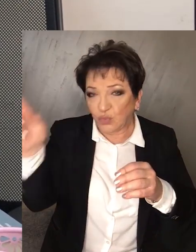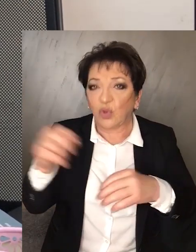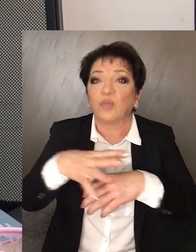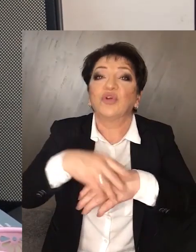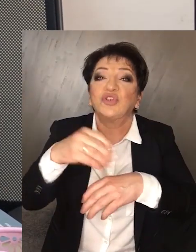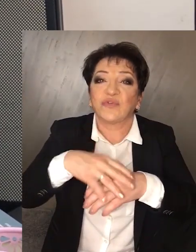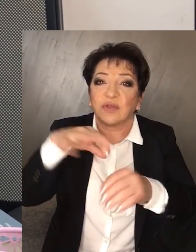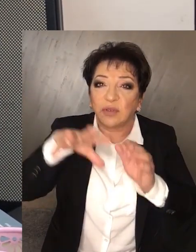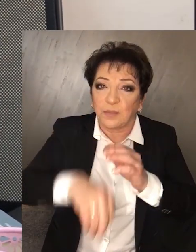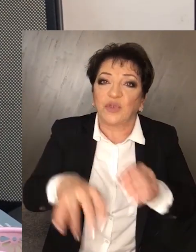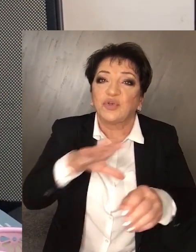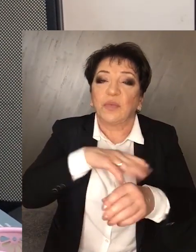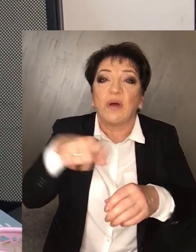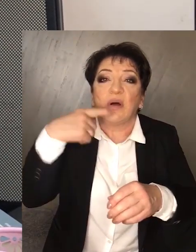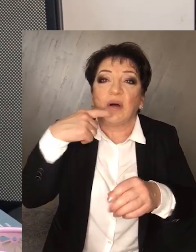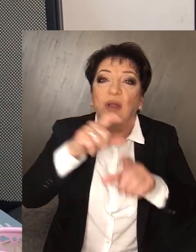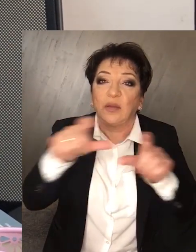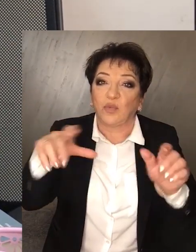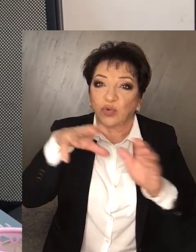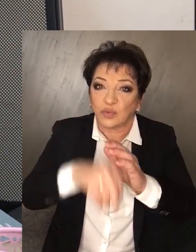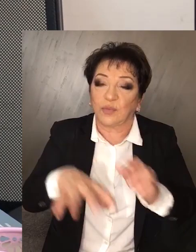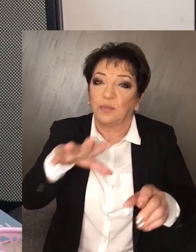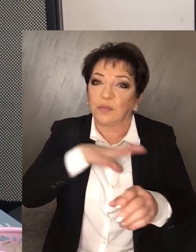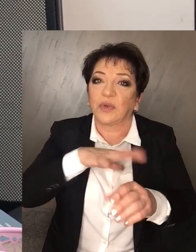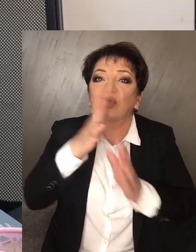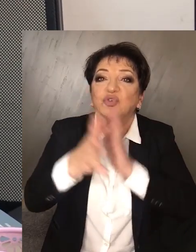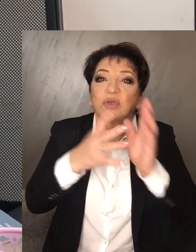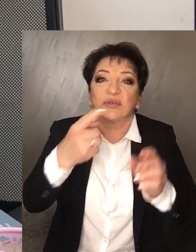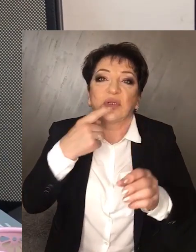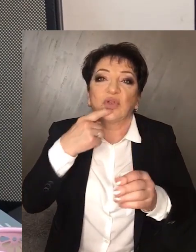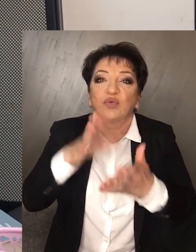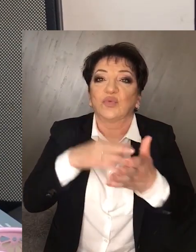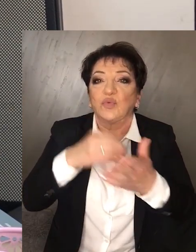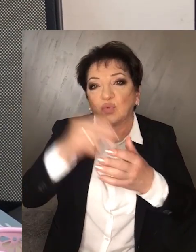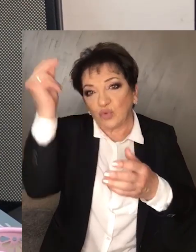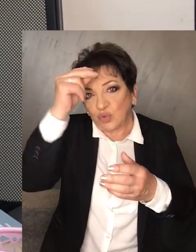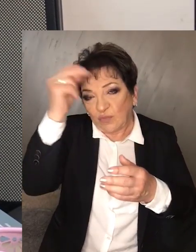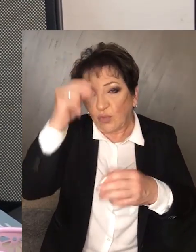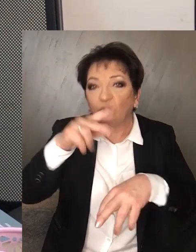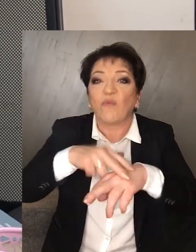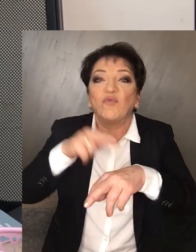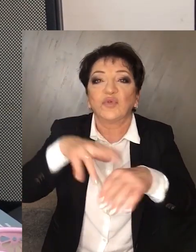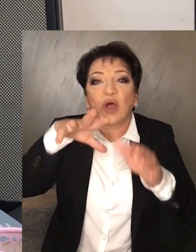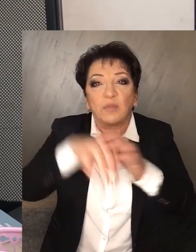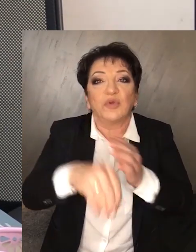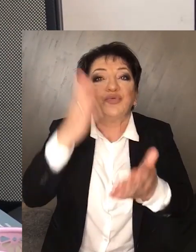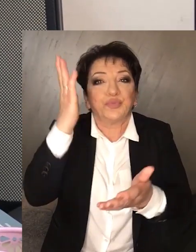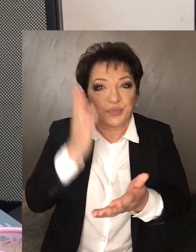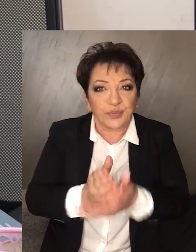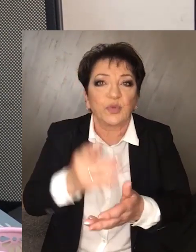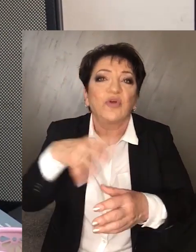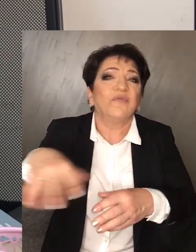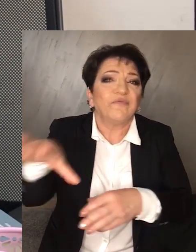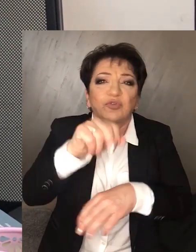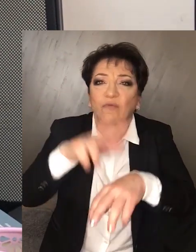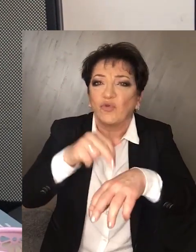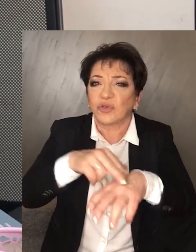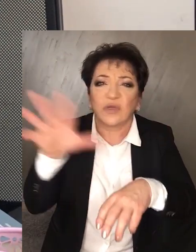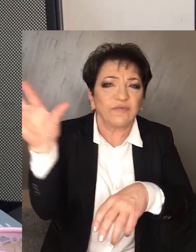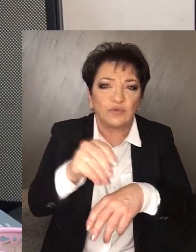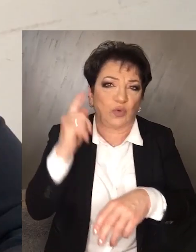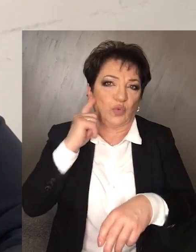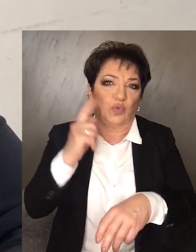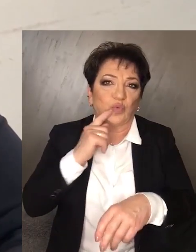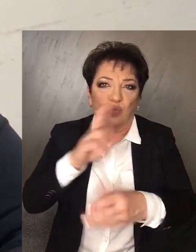բոլոր երկրներում շատ մեծ թափ է զարգացած է Շվեդիայում նույնիսկ լսողների դպրոցում ժեստերի լեզու են սովորում որպես երկրորդ